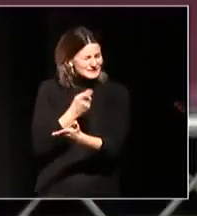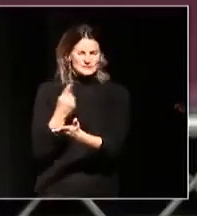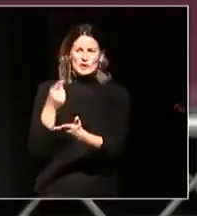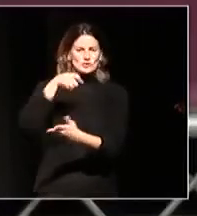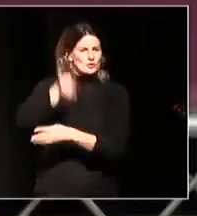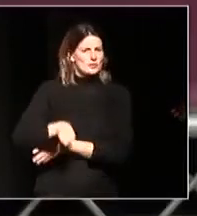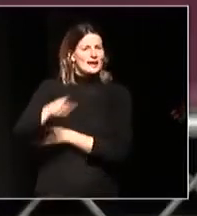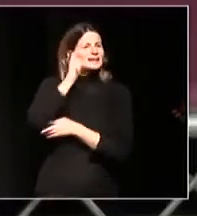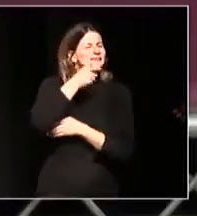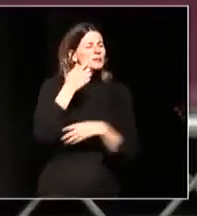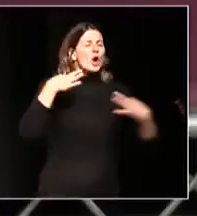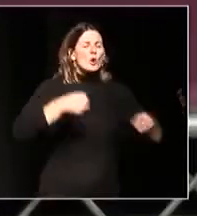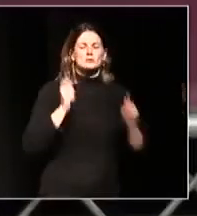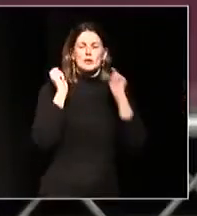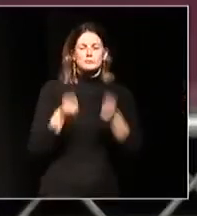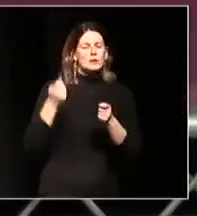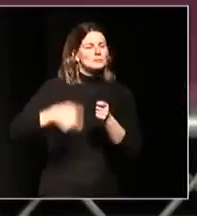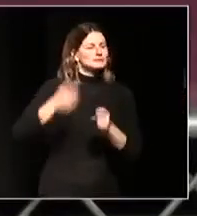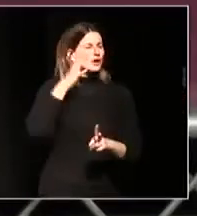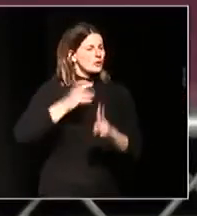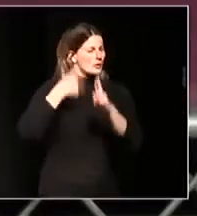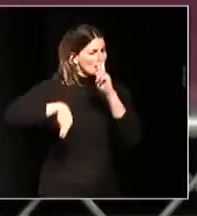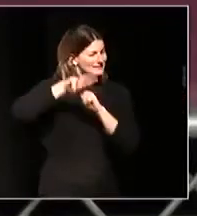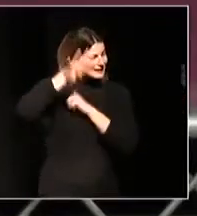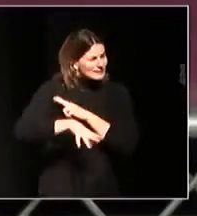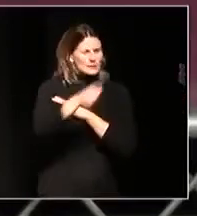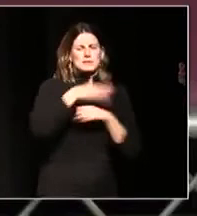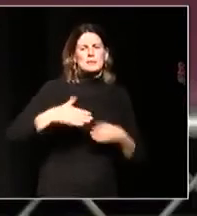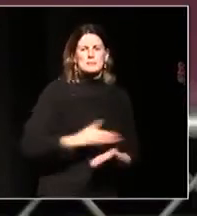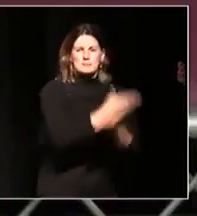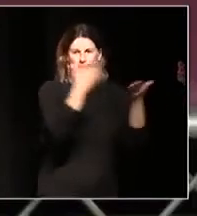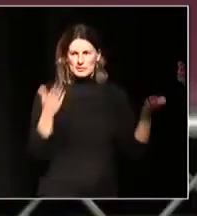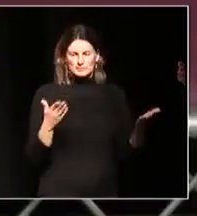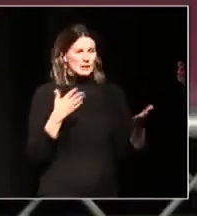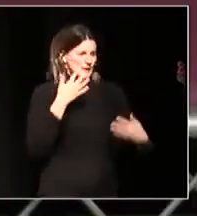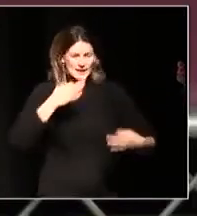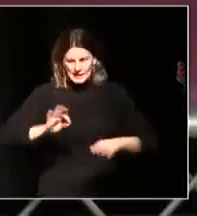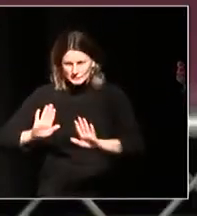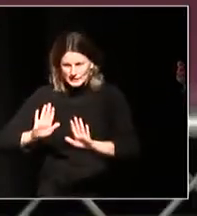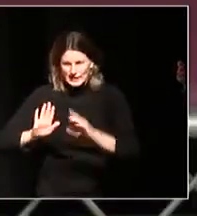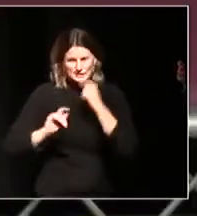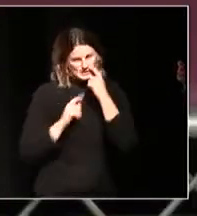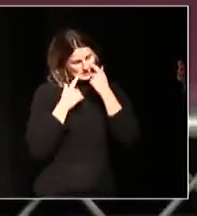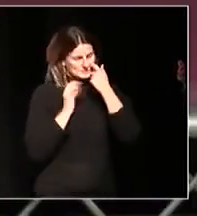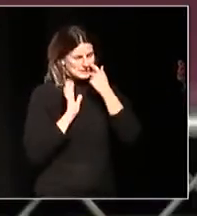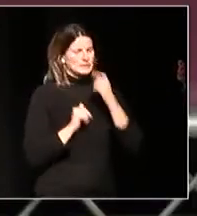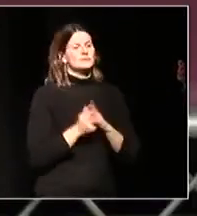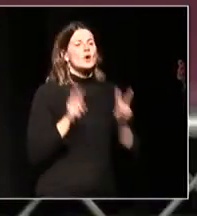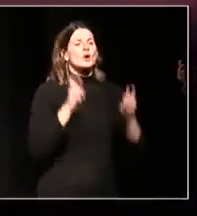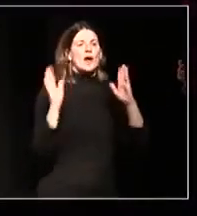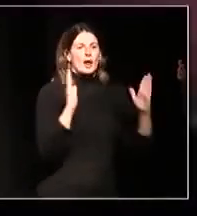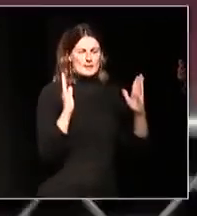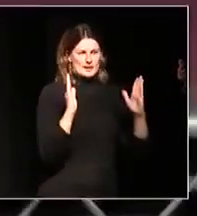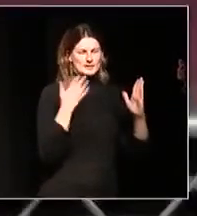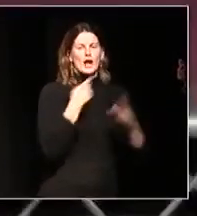Xavier Domènech, l'únic candidat que governarà per a tots i per a totes. Que és veritat. Un nou temps